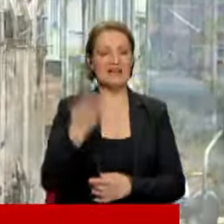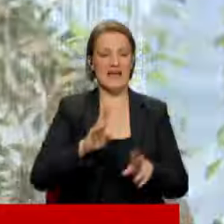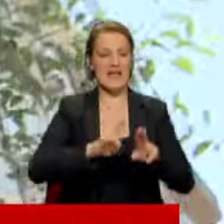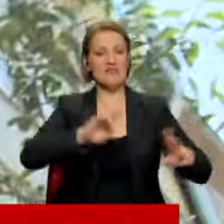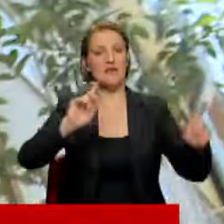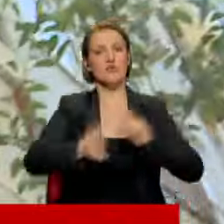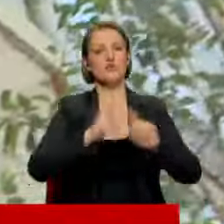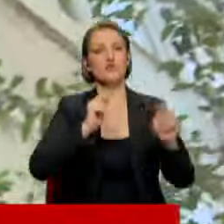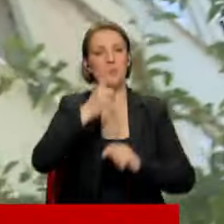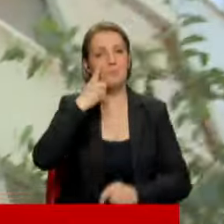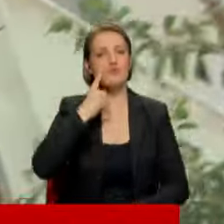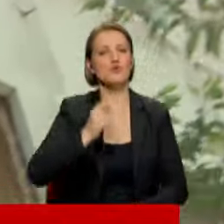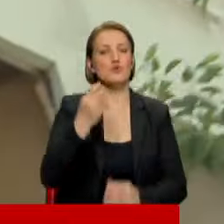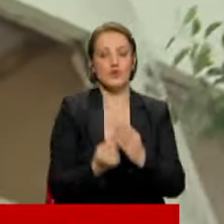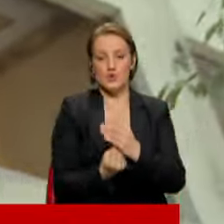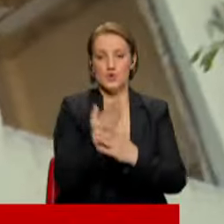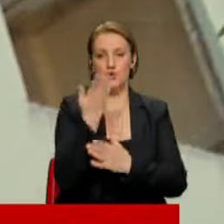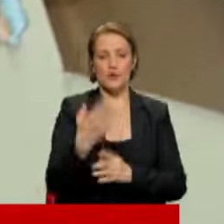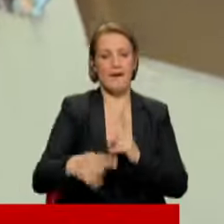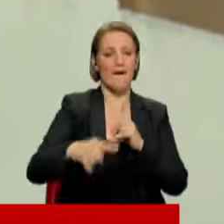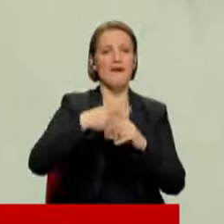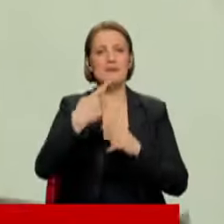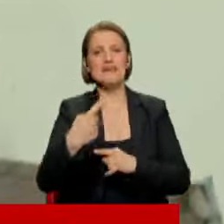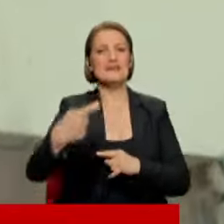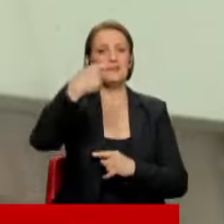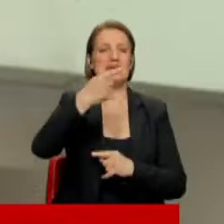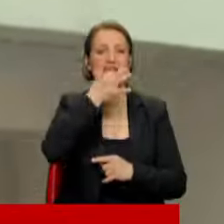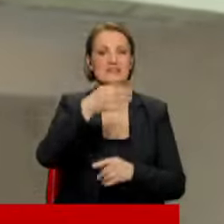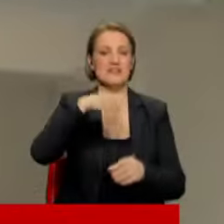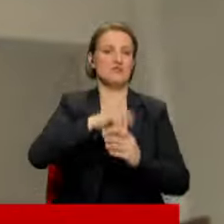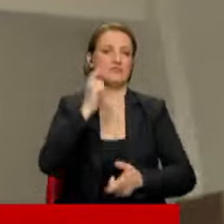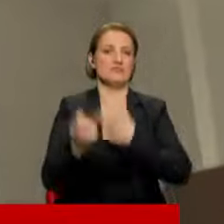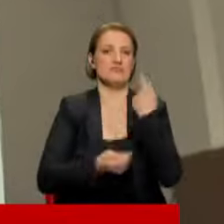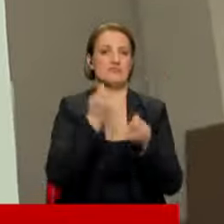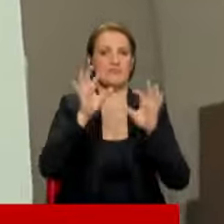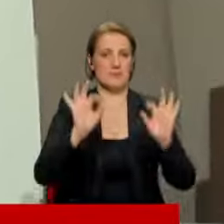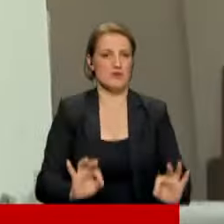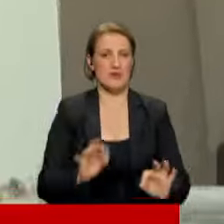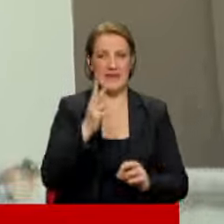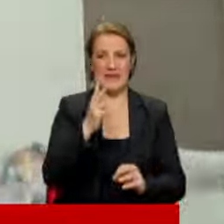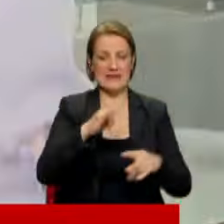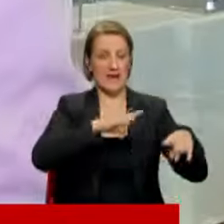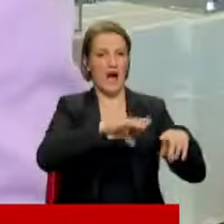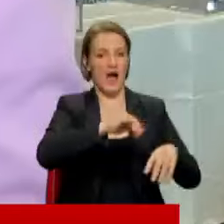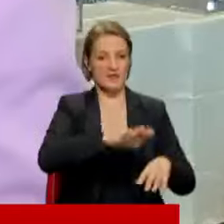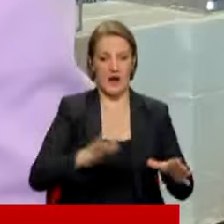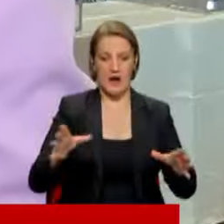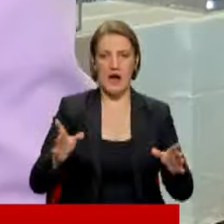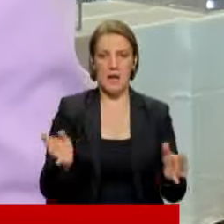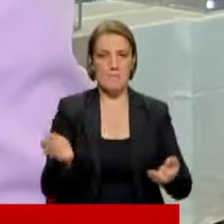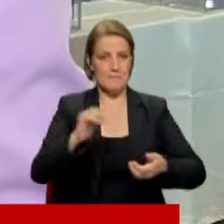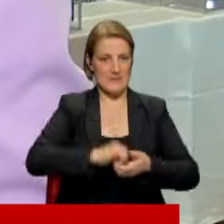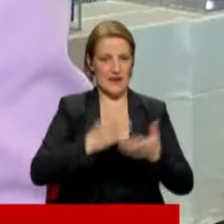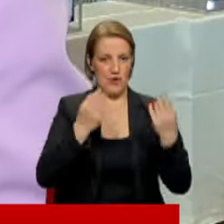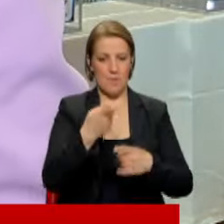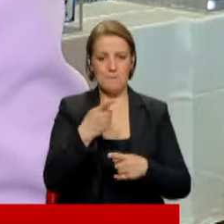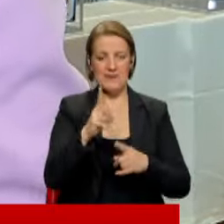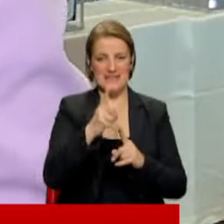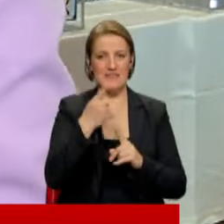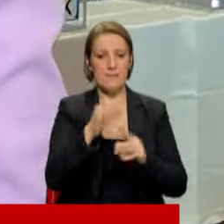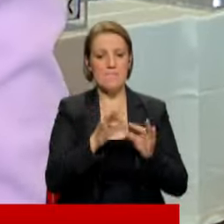kentsel dönüşüm müdürlüğünü kurduğu artı kat izni için harekete geçti İki parsel birleşince 1000 metrekareyi artarsa O zaman biz